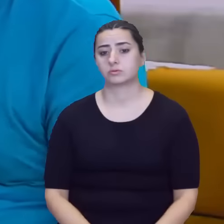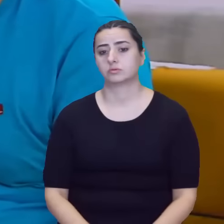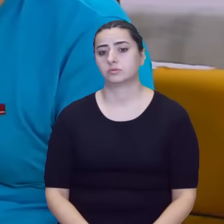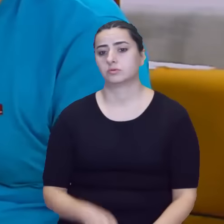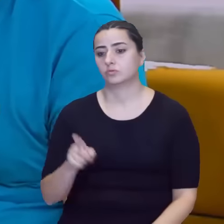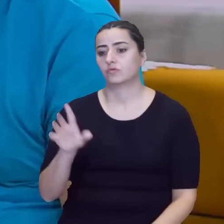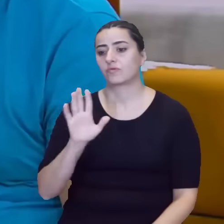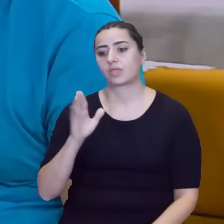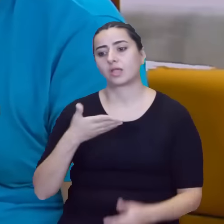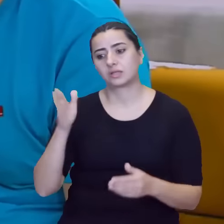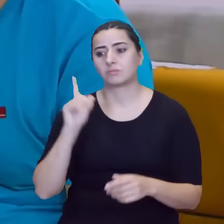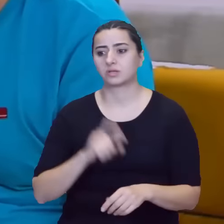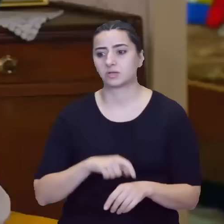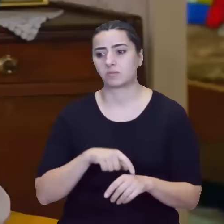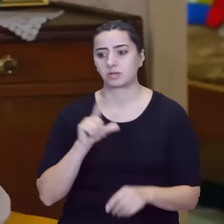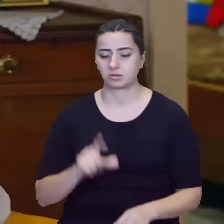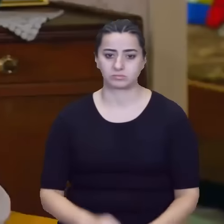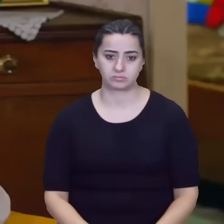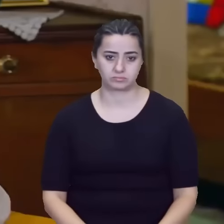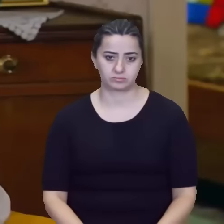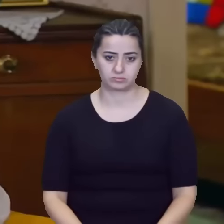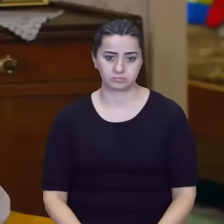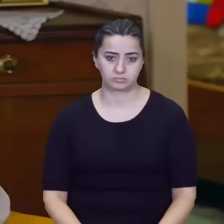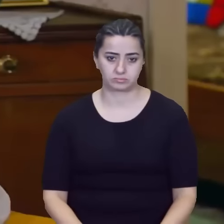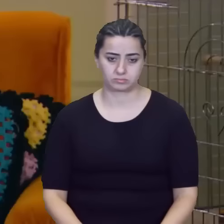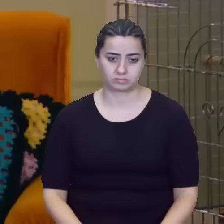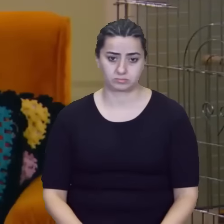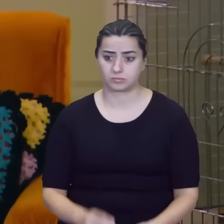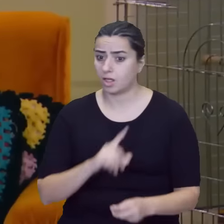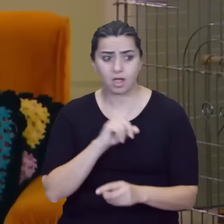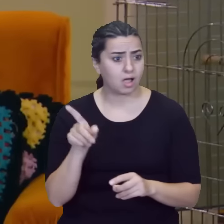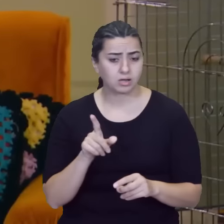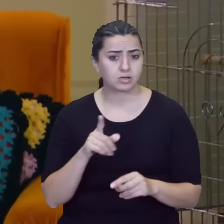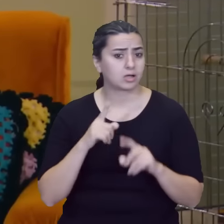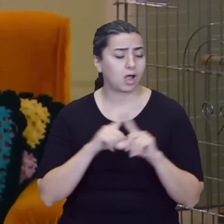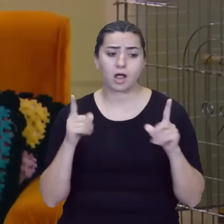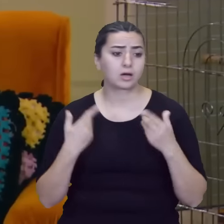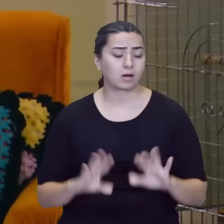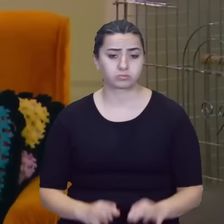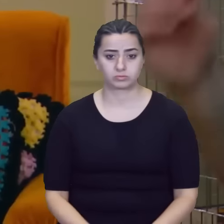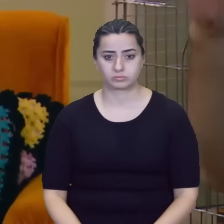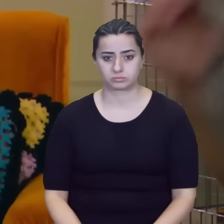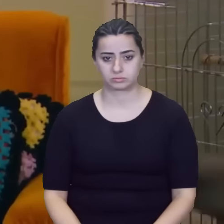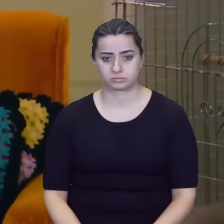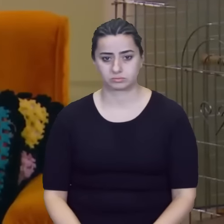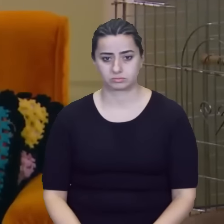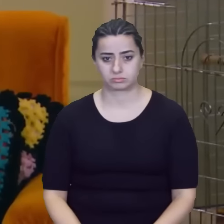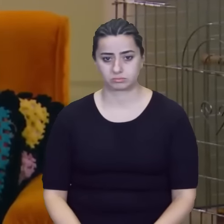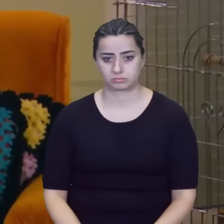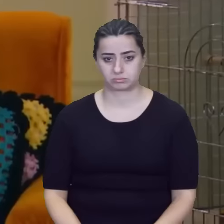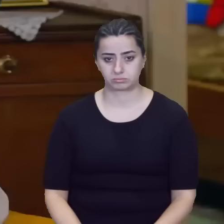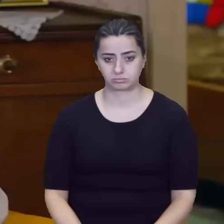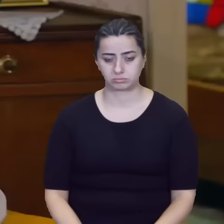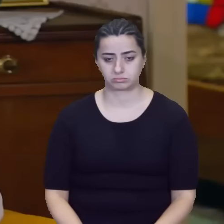Mr. Spock'la vedalaşma zamanı geliyor. Kuşu salacağız artık. Hayır. Kesinlikle olmaz. Rukiye